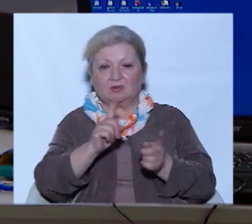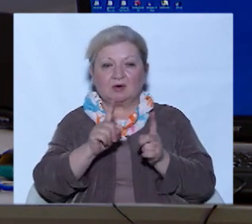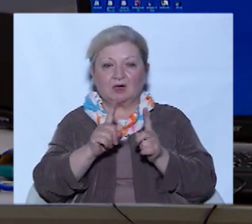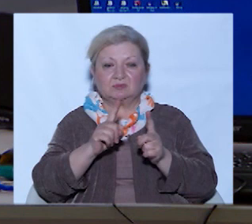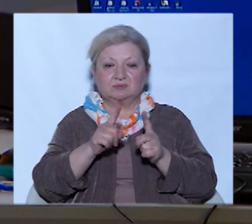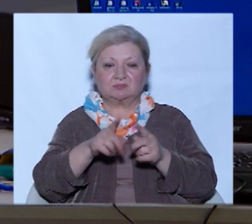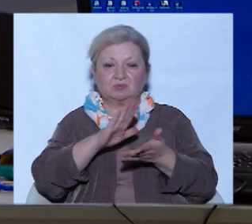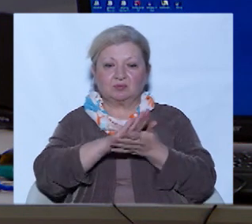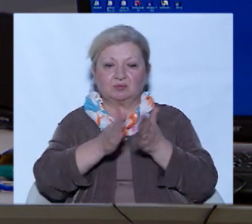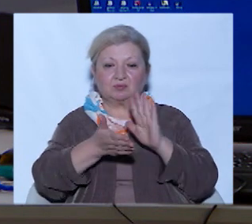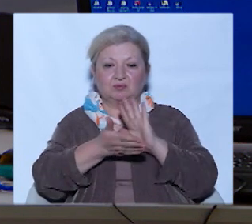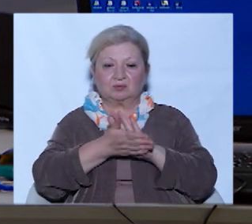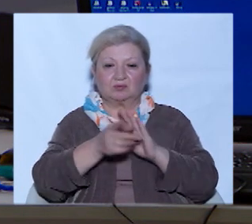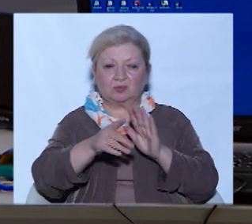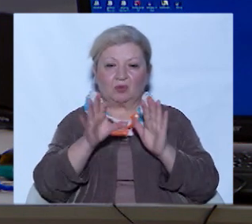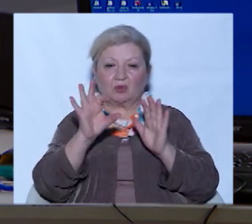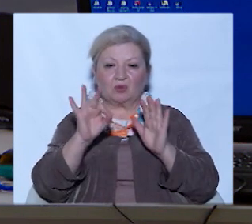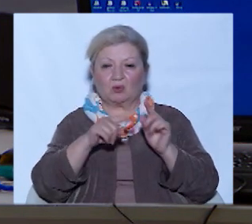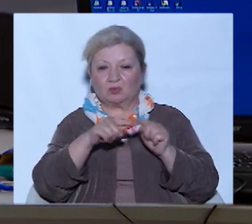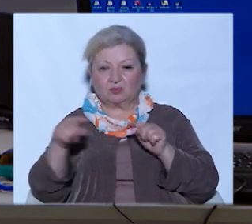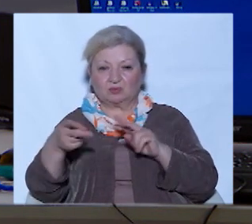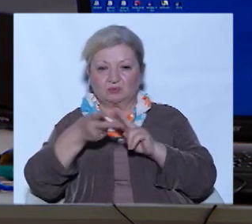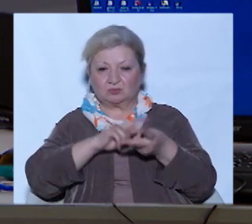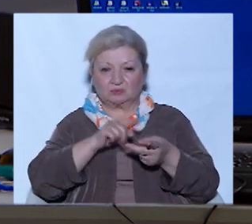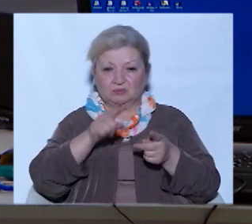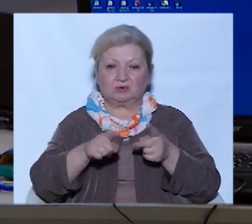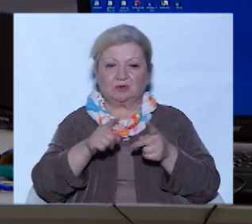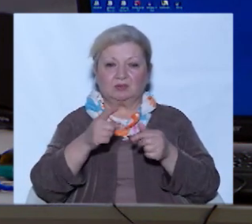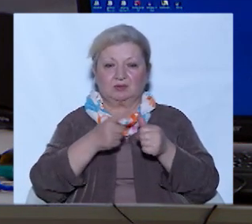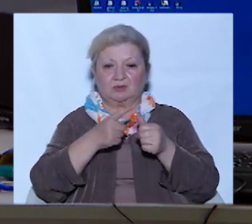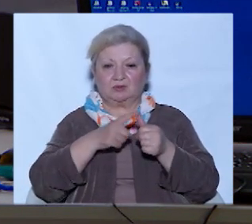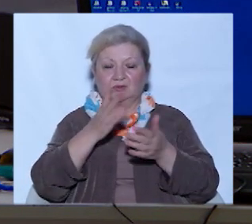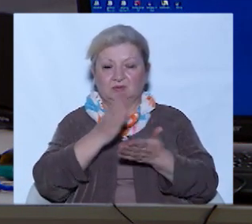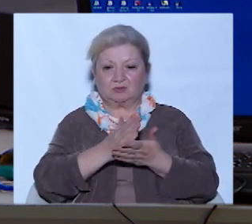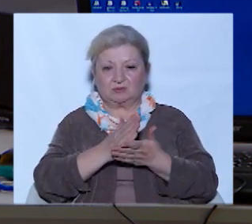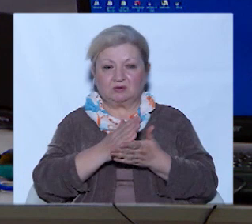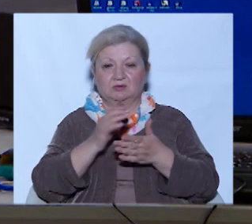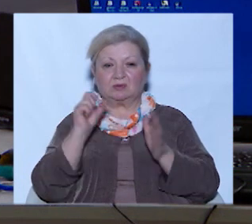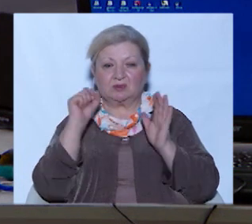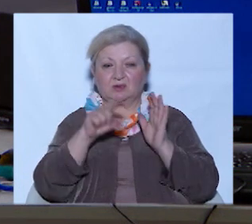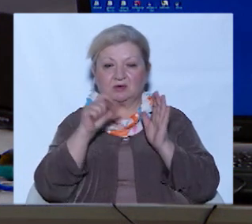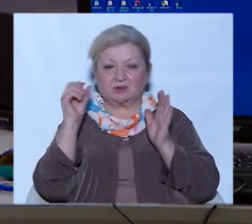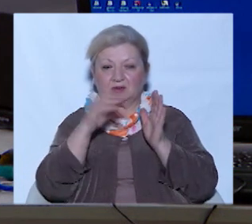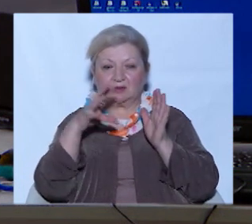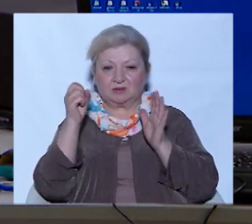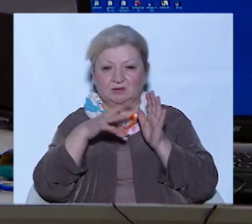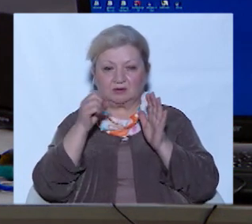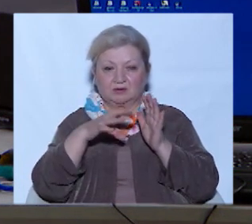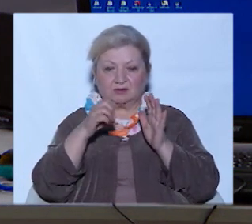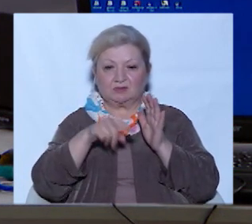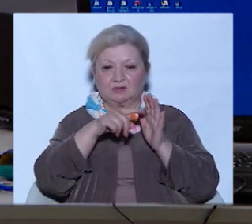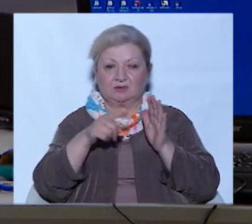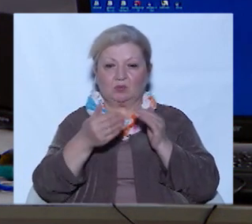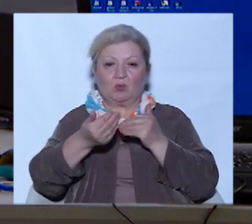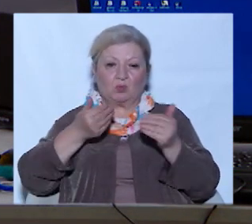ძაბვა რაღაცა მდგომარეობიდან ნულამდე შეიცვალა, ეწოდება იმპულსის უკანა ფრონტი. აი ყველა ასეთნაირად,